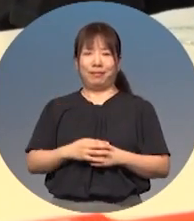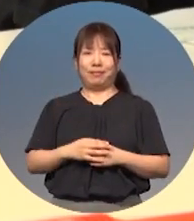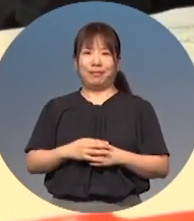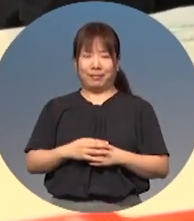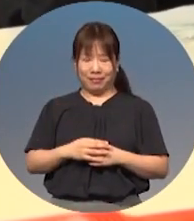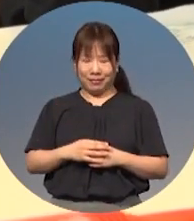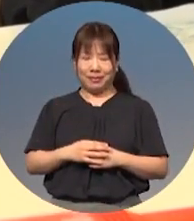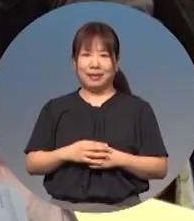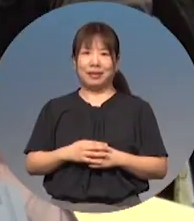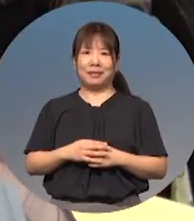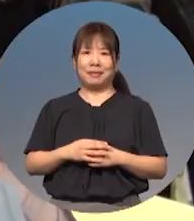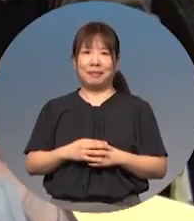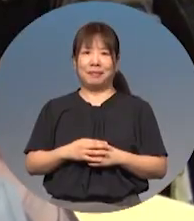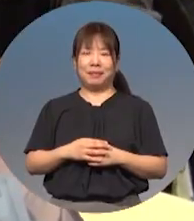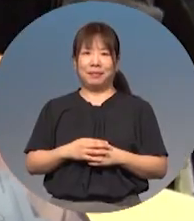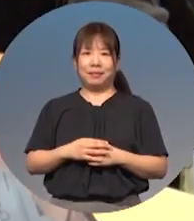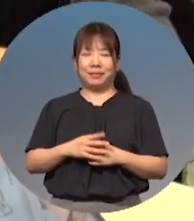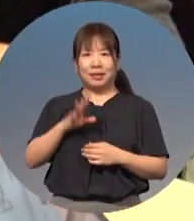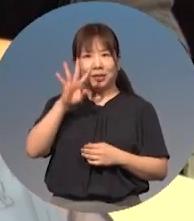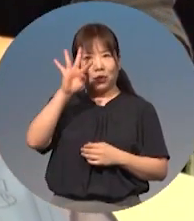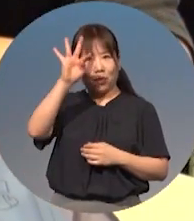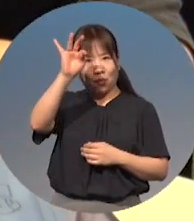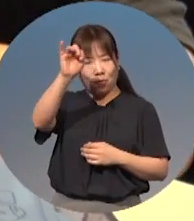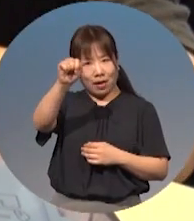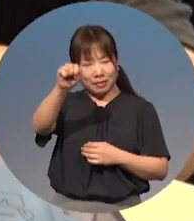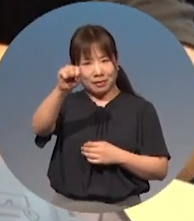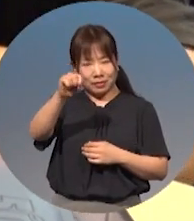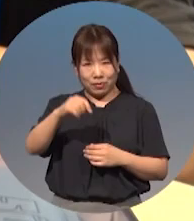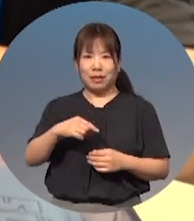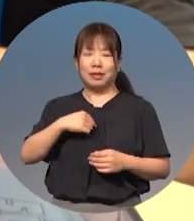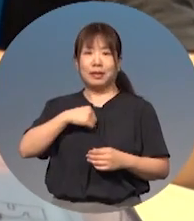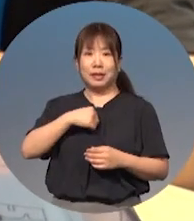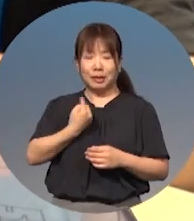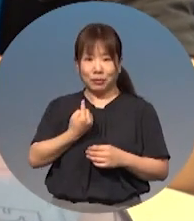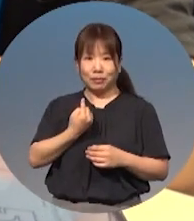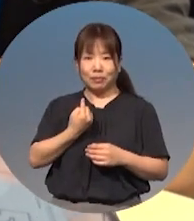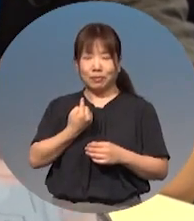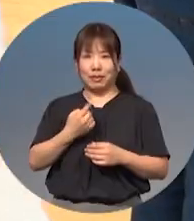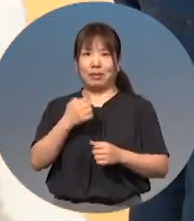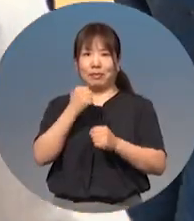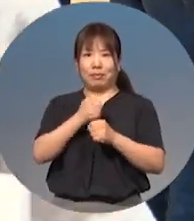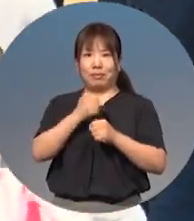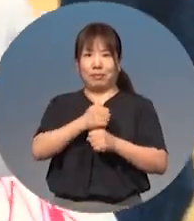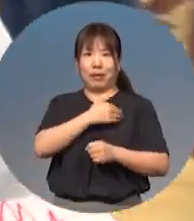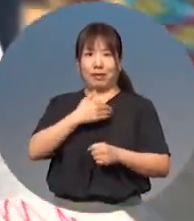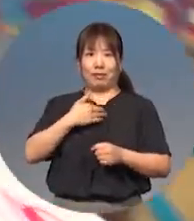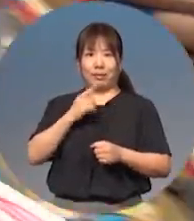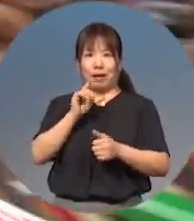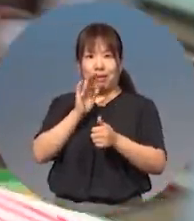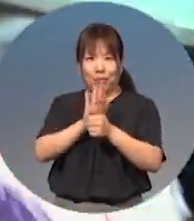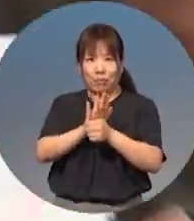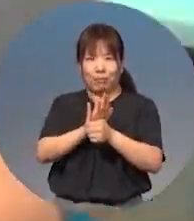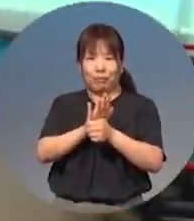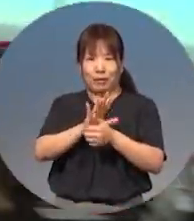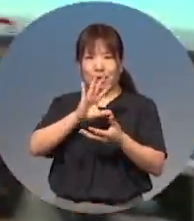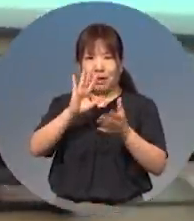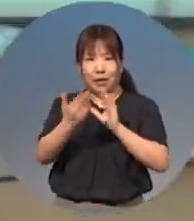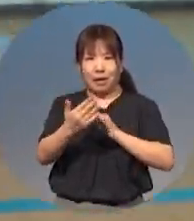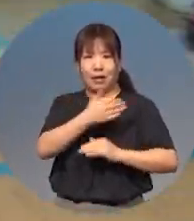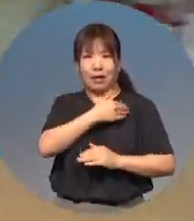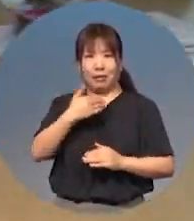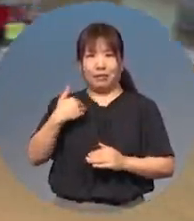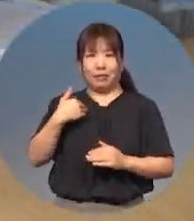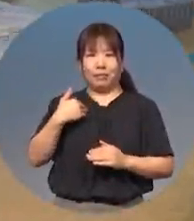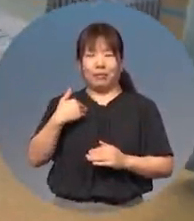存分に感じてもらってで未来は自分で作れるんだって自分の町は自分で作ることができるんだっていうの